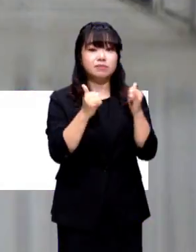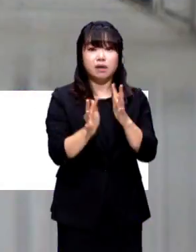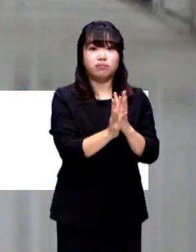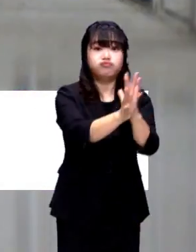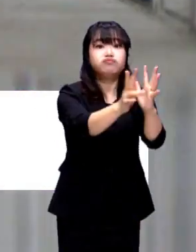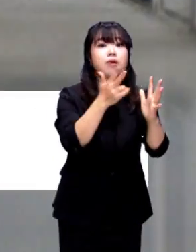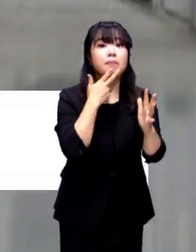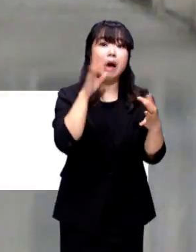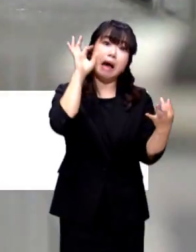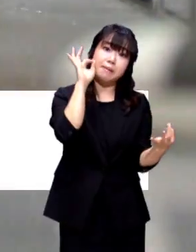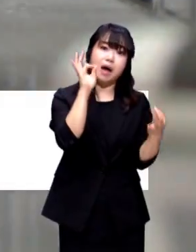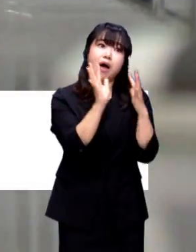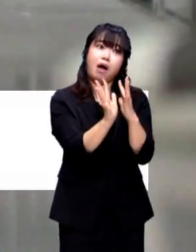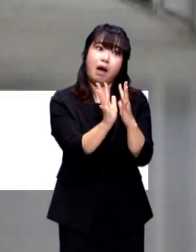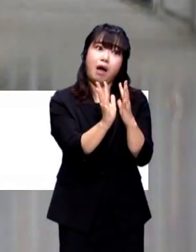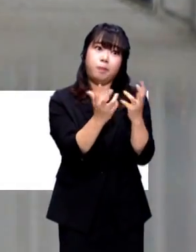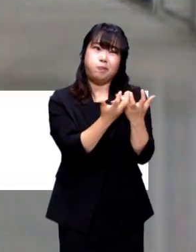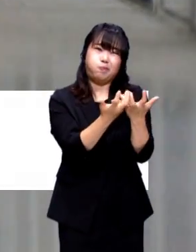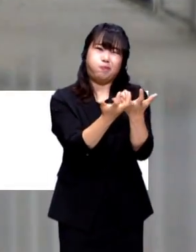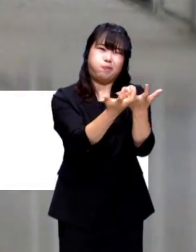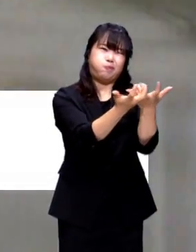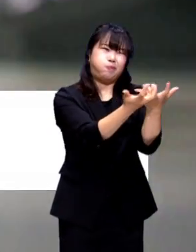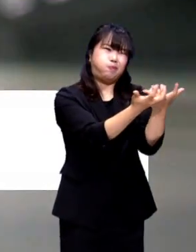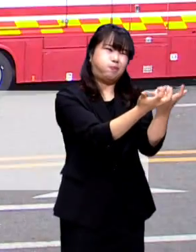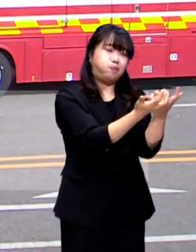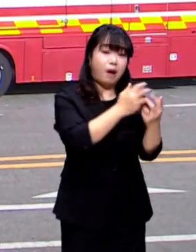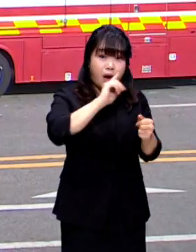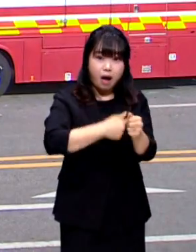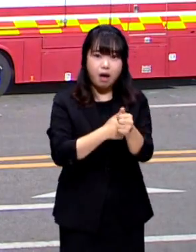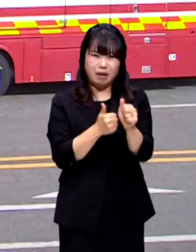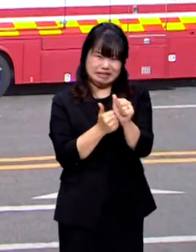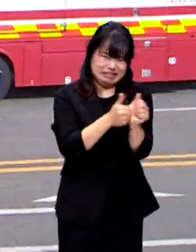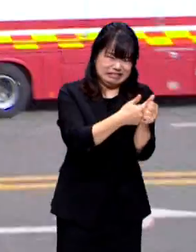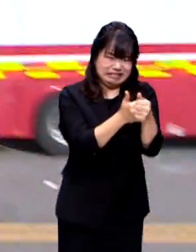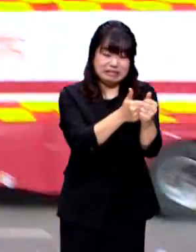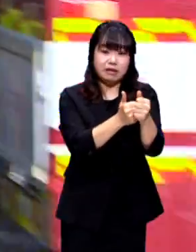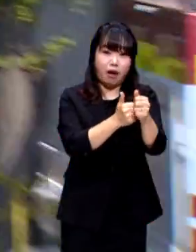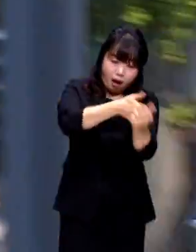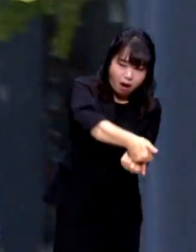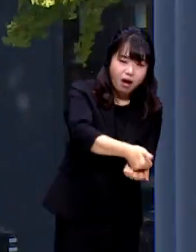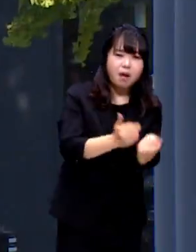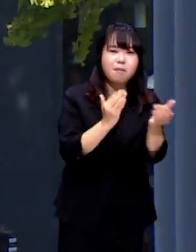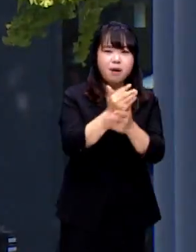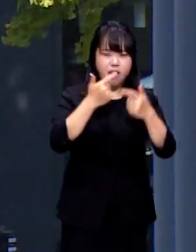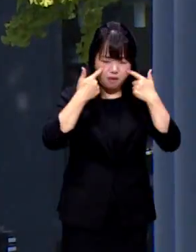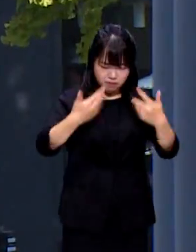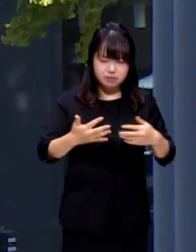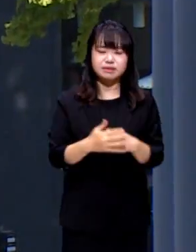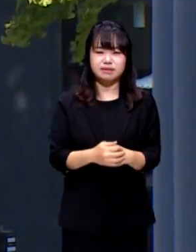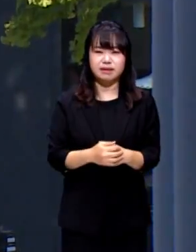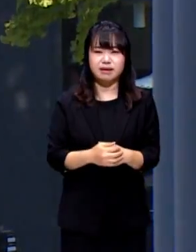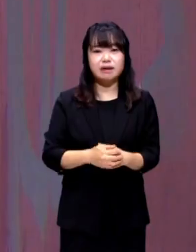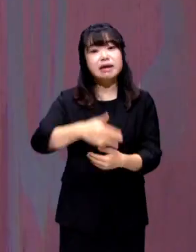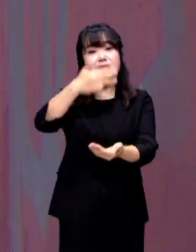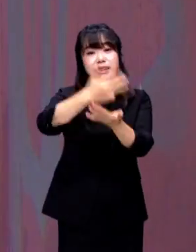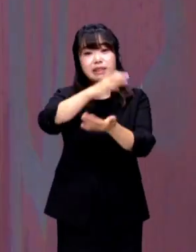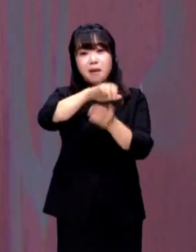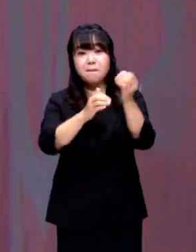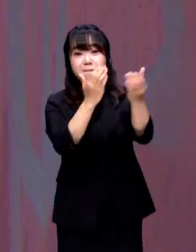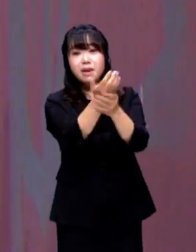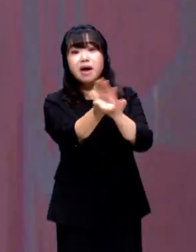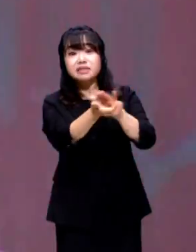미는 힘들이. 그래서 언제든지 발생할 수 있는 사고고요. 하지만 이태원 참사가 발생하기 전까지 압사